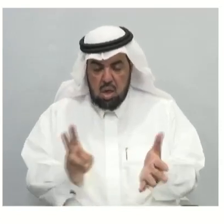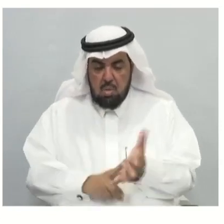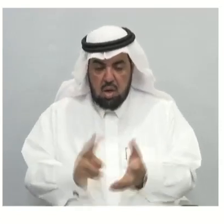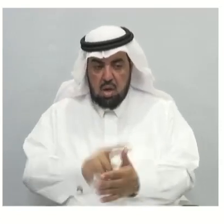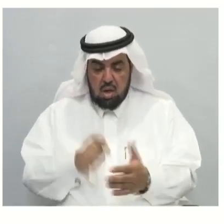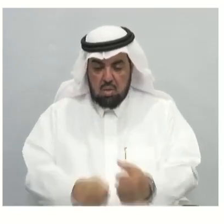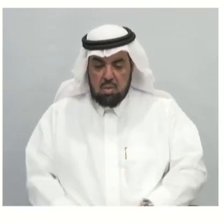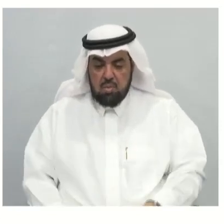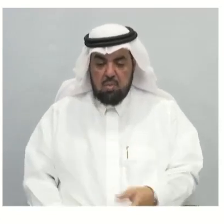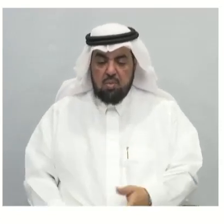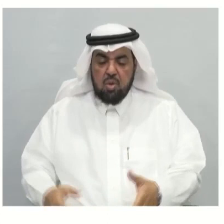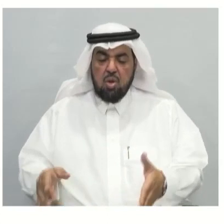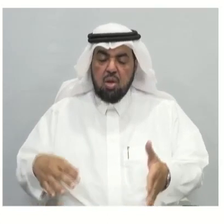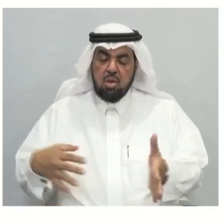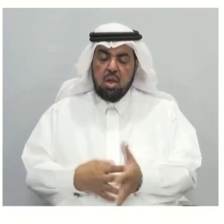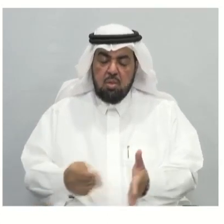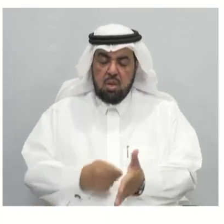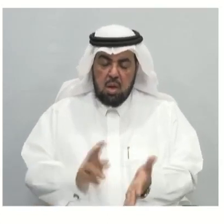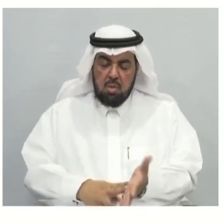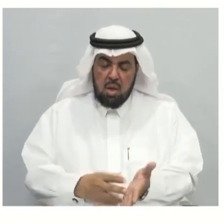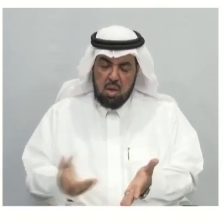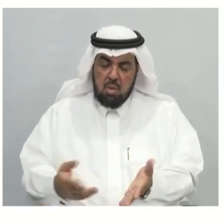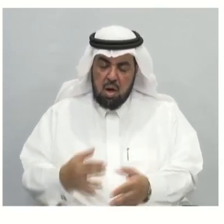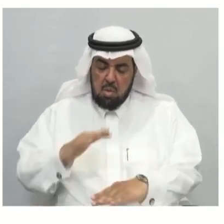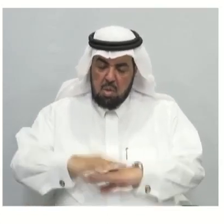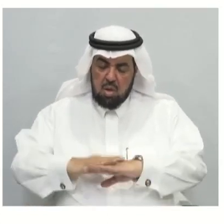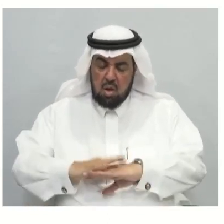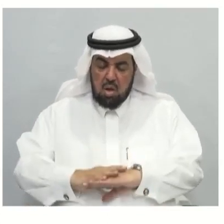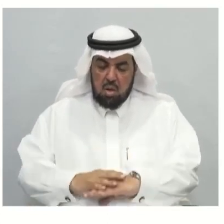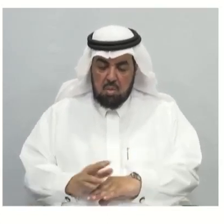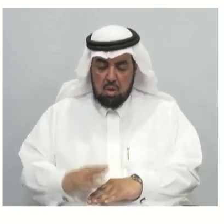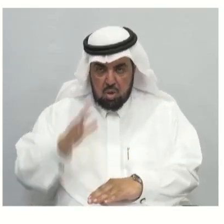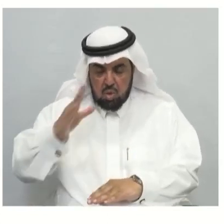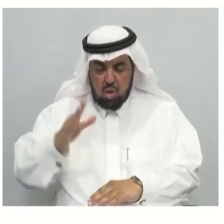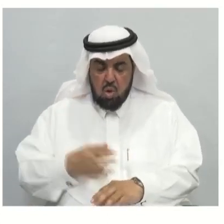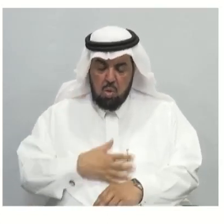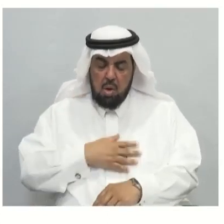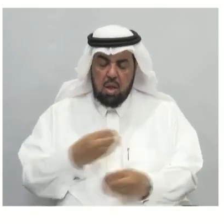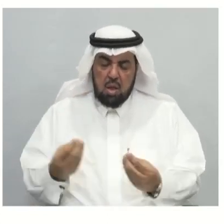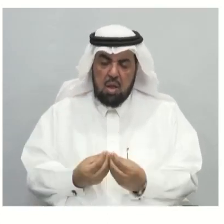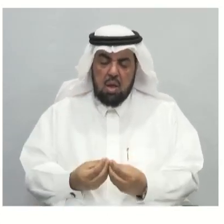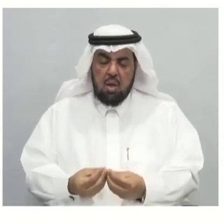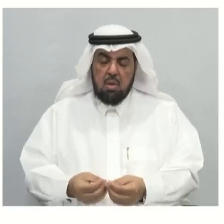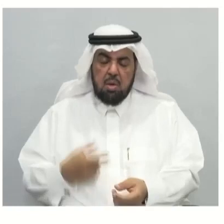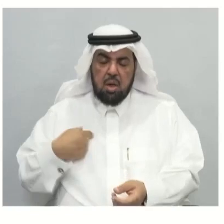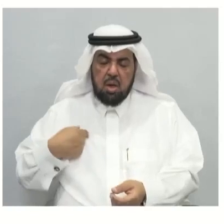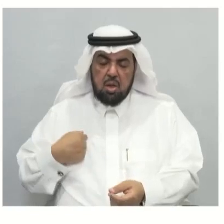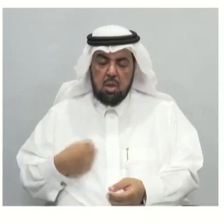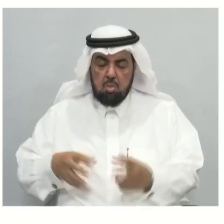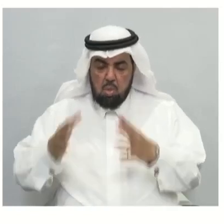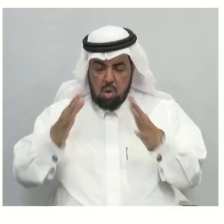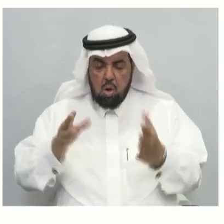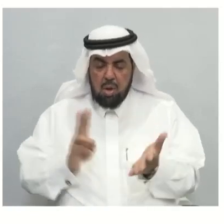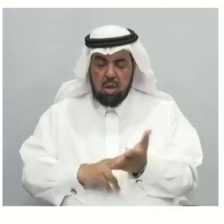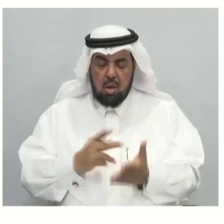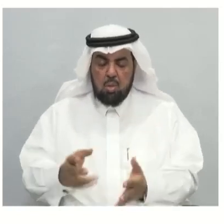الرسمي تختتم الرساله بعباره ودوده تعبر عن شكر والحترام مثل شكرا او ما تحياتي متبوعه باسم ومعلومات